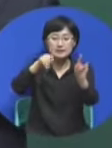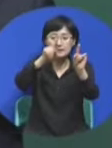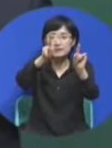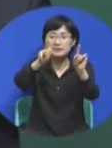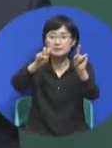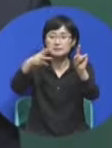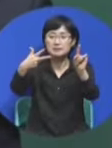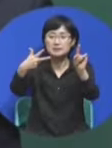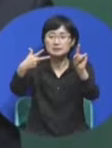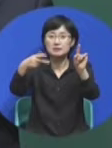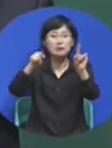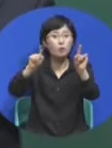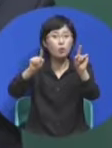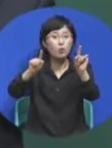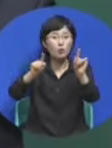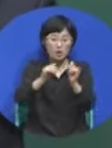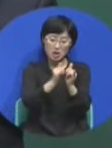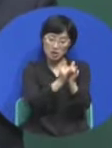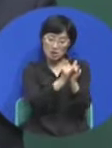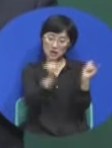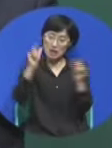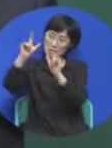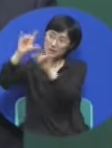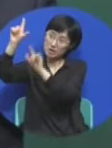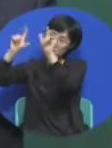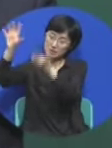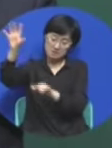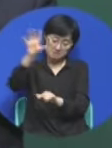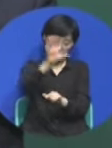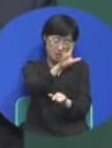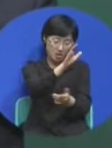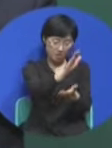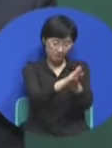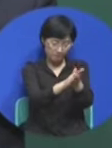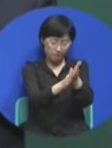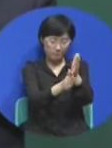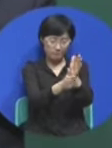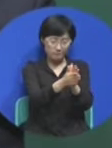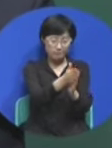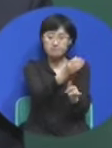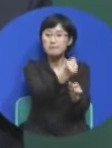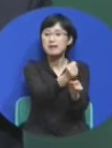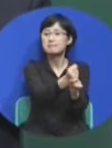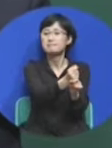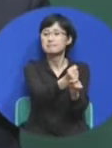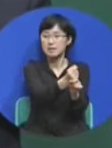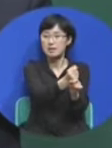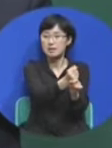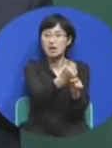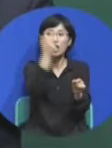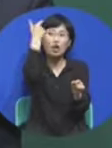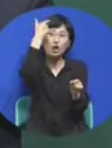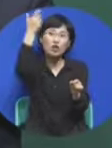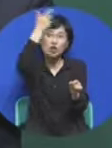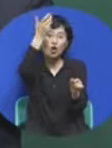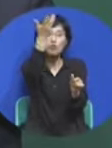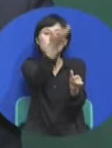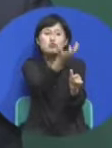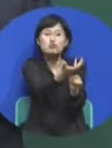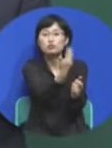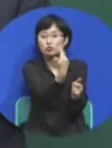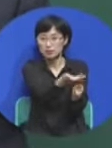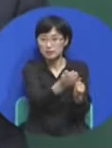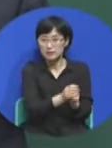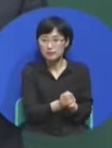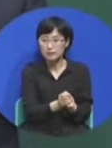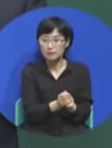27절. 创世1章27节. 인간을 하나님의 형상대로 창조하셨어요. 人是照着神的形象被造的. 인간을 영적 존재로 창조하셨어요.